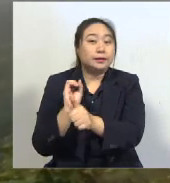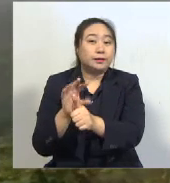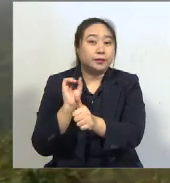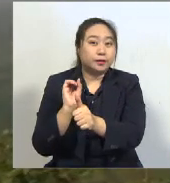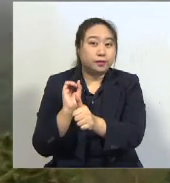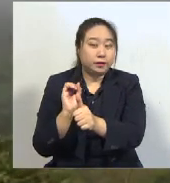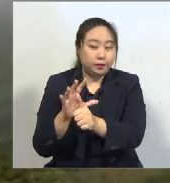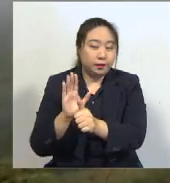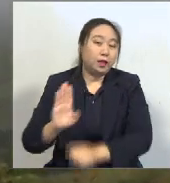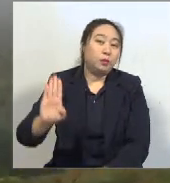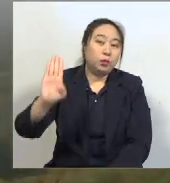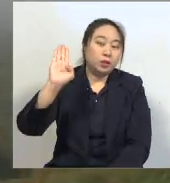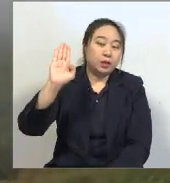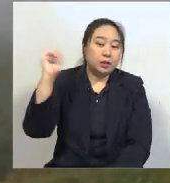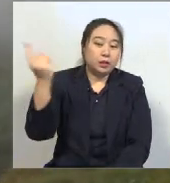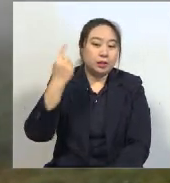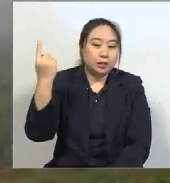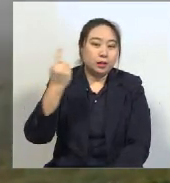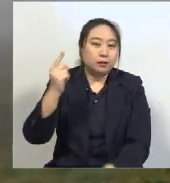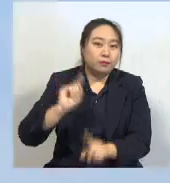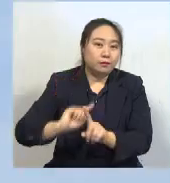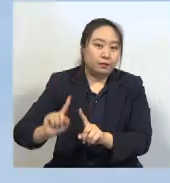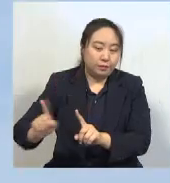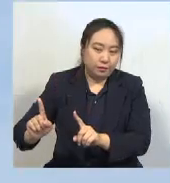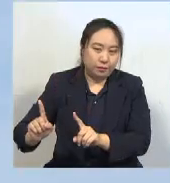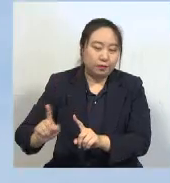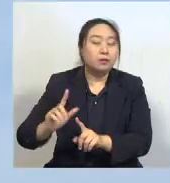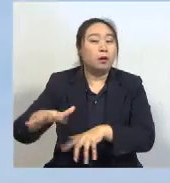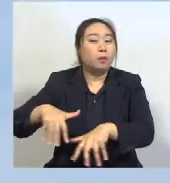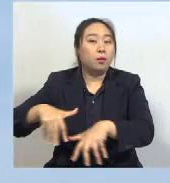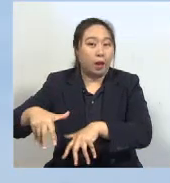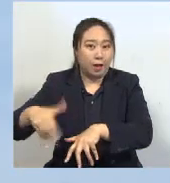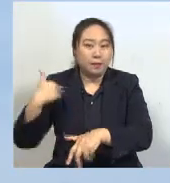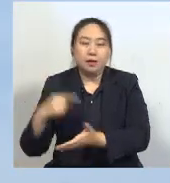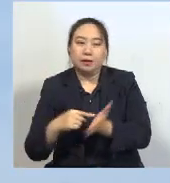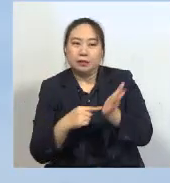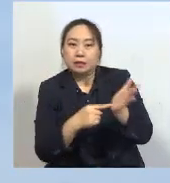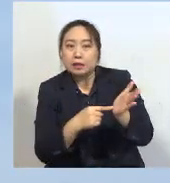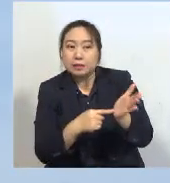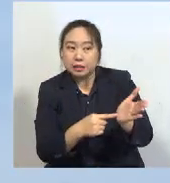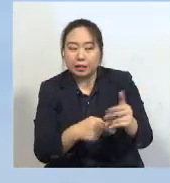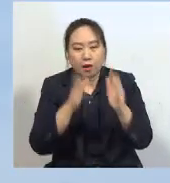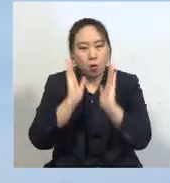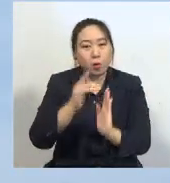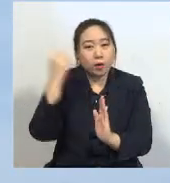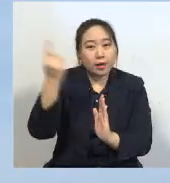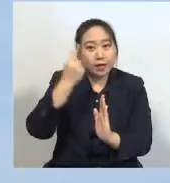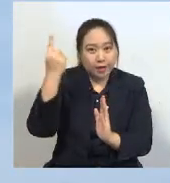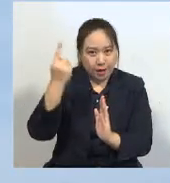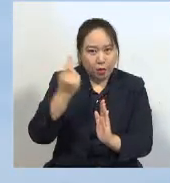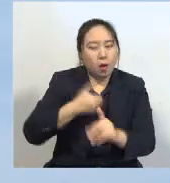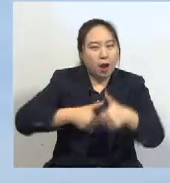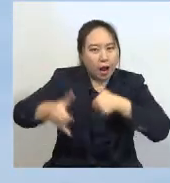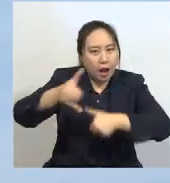มบริษัททัวร์ต่างๆแล้วก็ผู้การในพื้นที่เนี่ยได้นำเสนอเพื่อให้นักท่องเที่ยวเนี่ยเข้าม